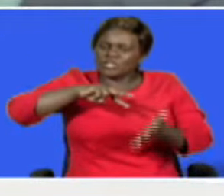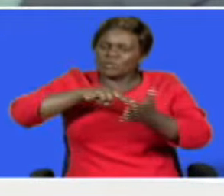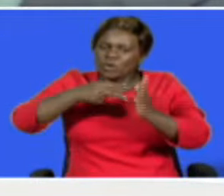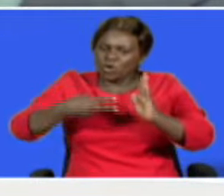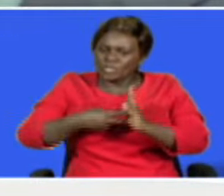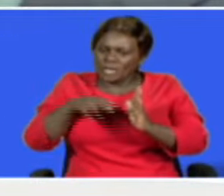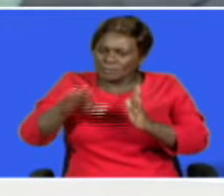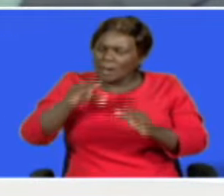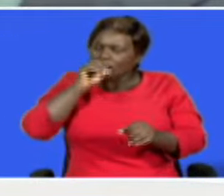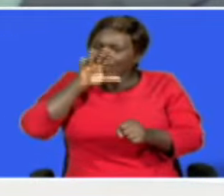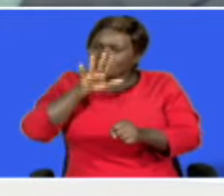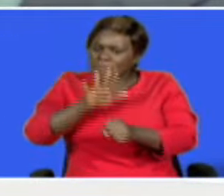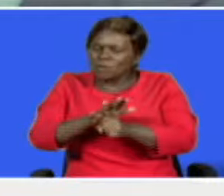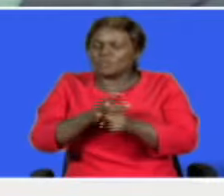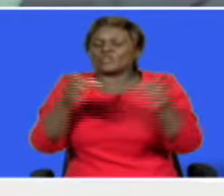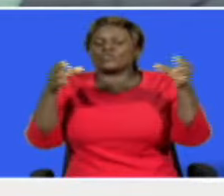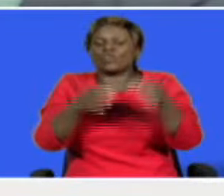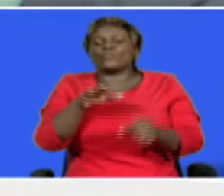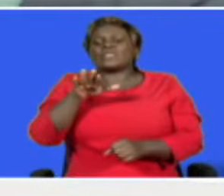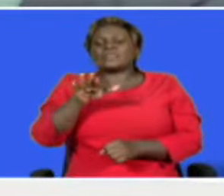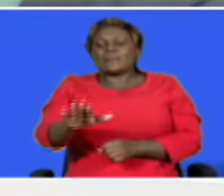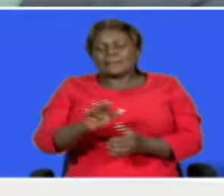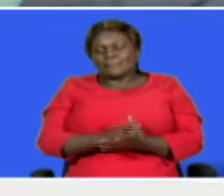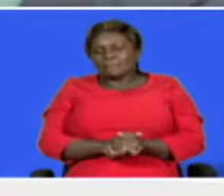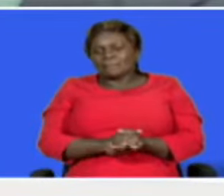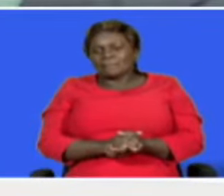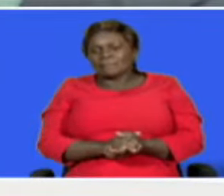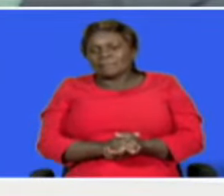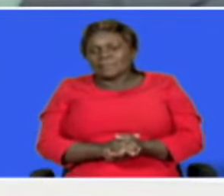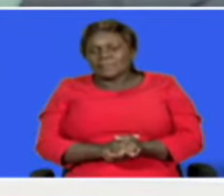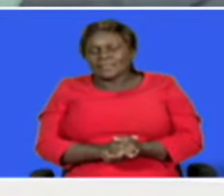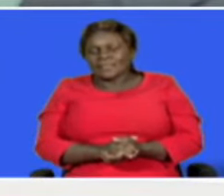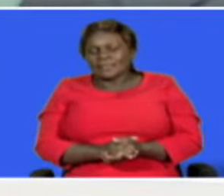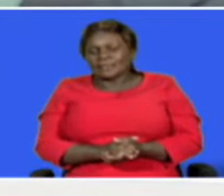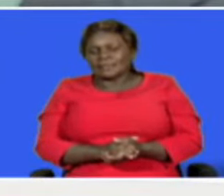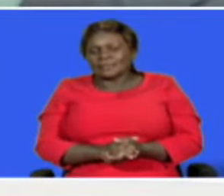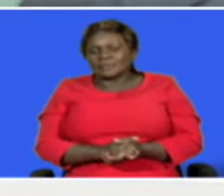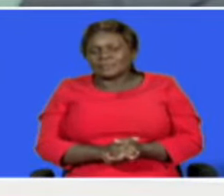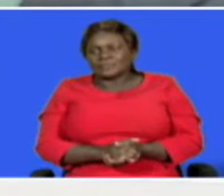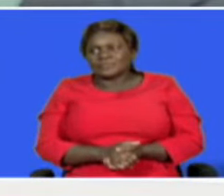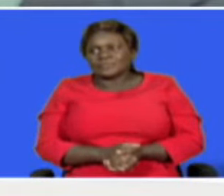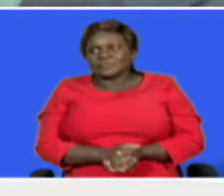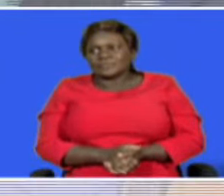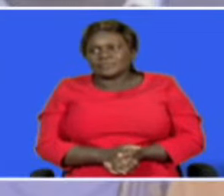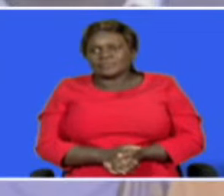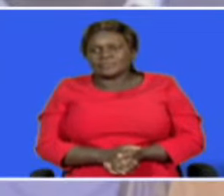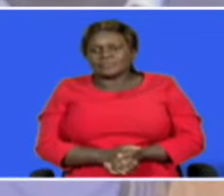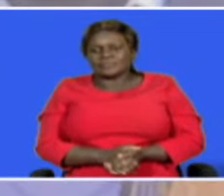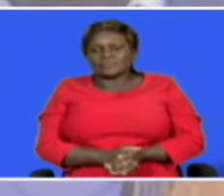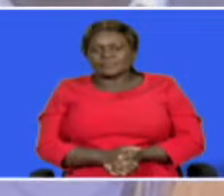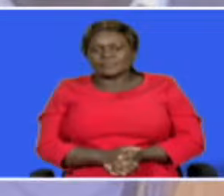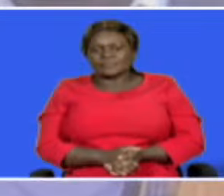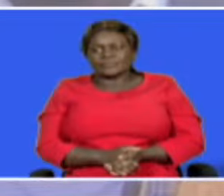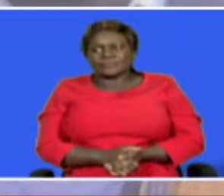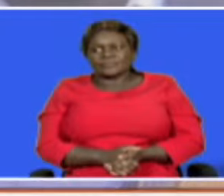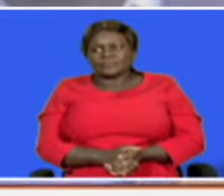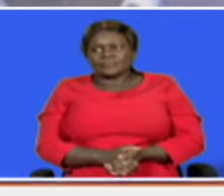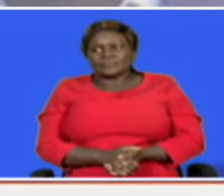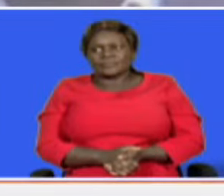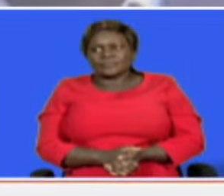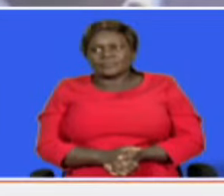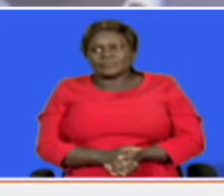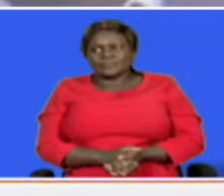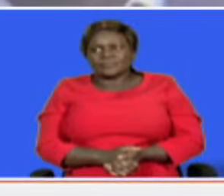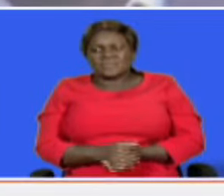ambayo alikuwa amewaahidi wakazi wa maeneo hayo na Wakenya kwa ujumla. Ingawa ni 2 years, hatuwezi